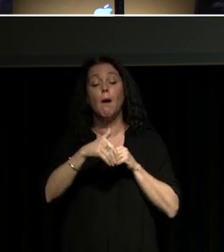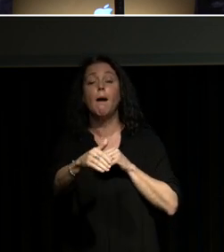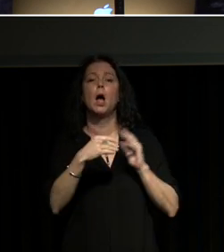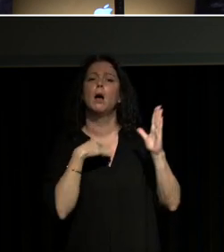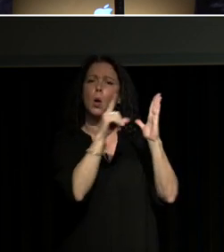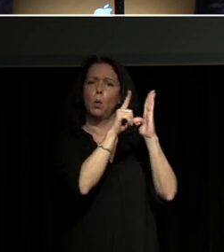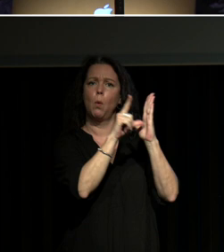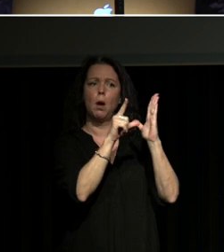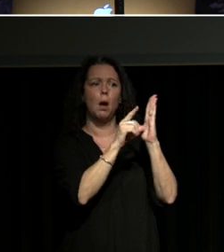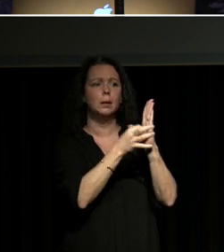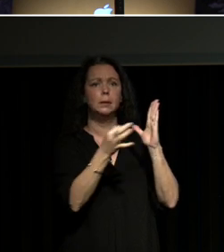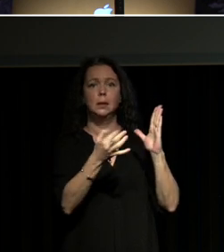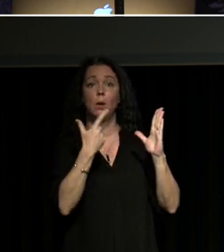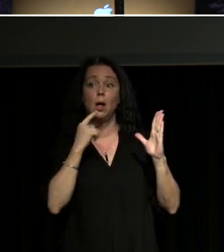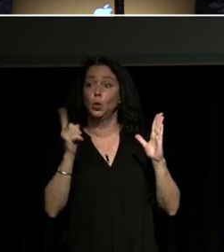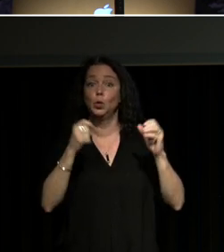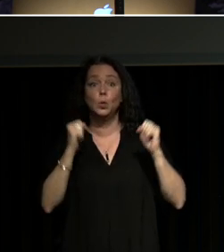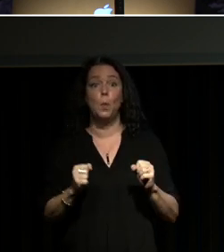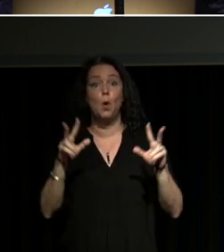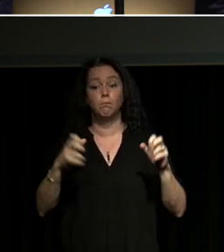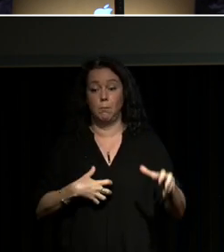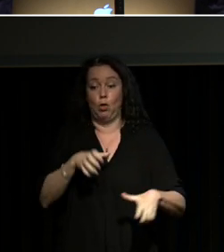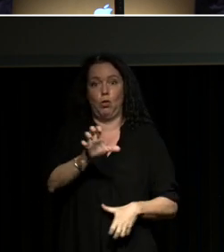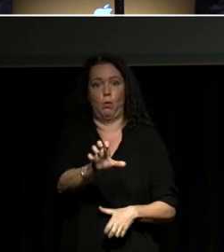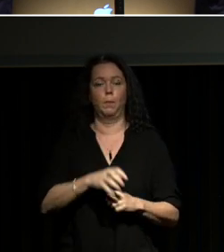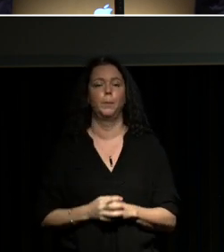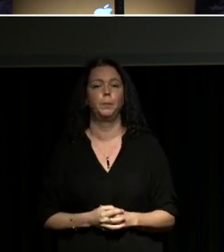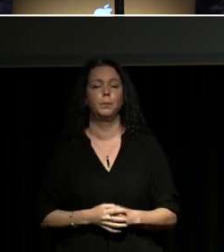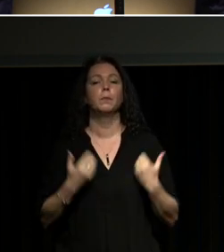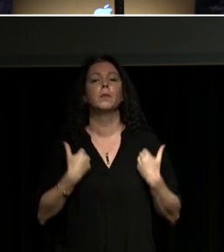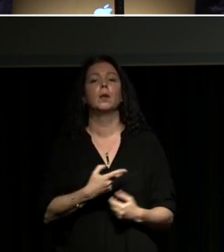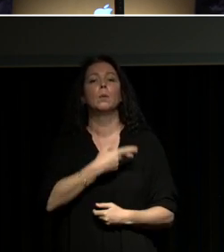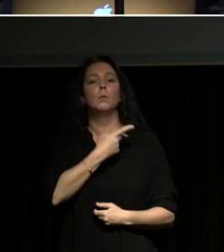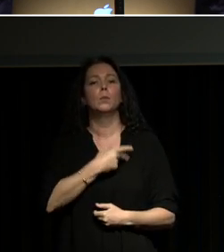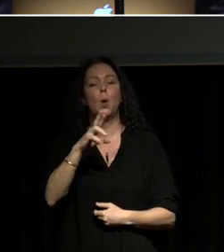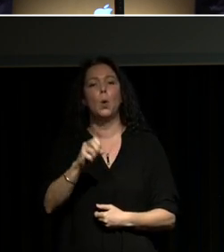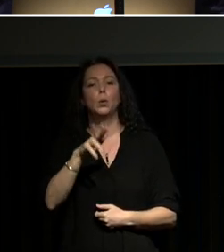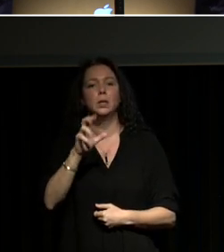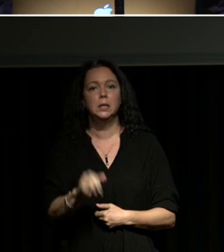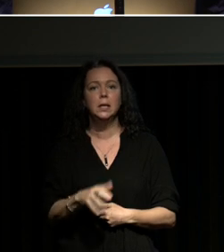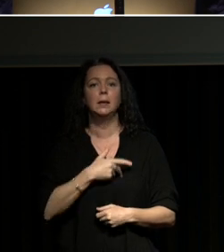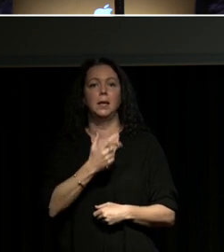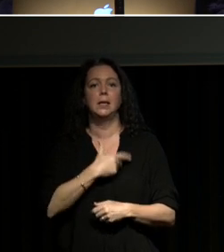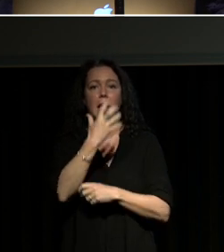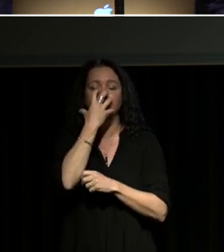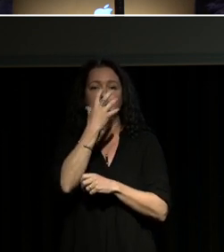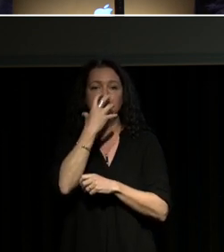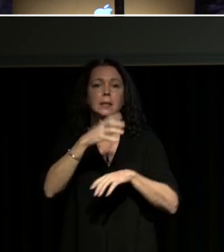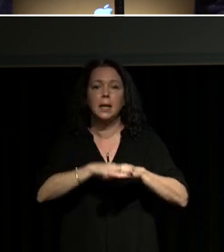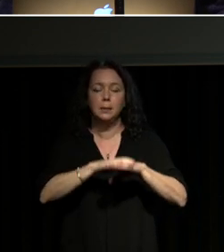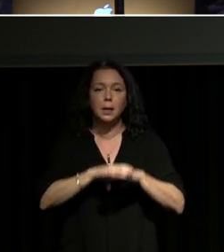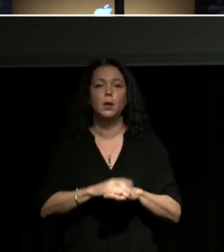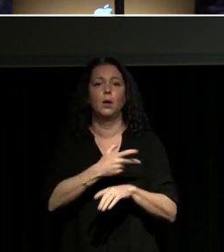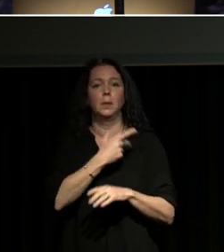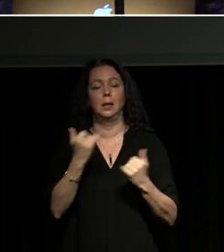nous incite à tous être donneurs. Je suis le docteur Julien Rogier, je suis médecin anesthésiste réanimateur au CHU de Bordeaux. Outre